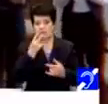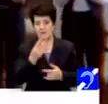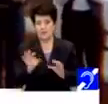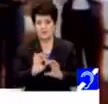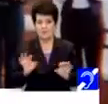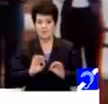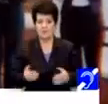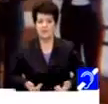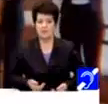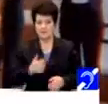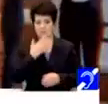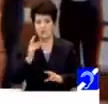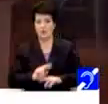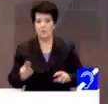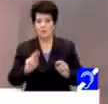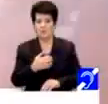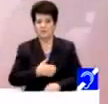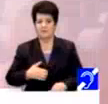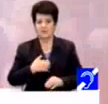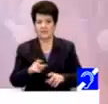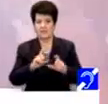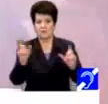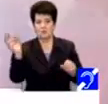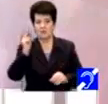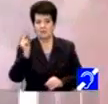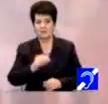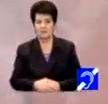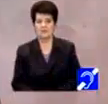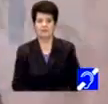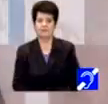poveștile de viață ale mai multor profesori valoroși din instituțiile de învățământ.